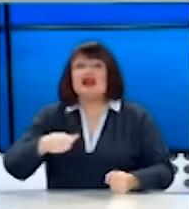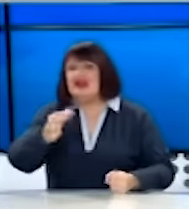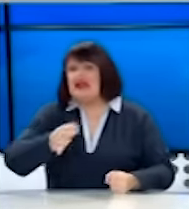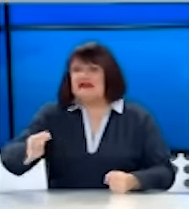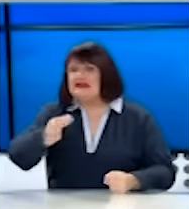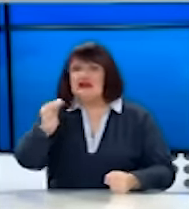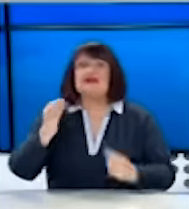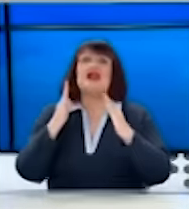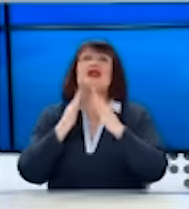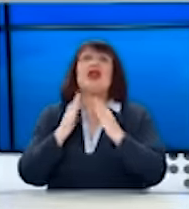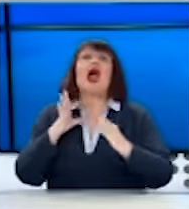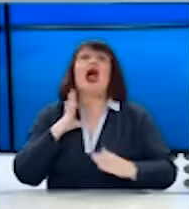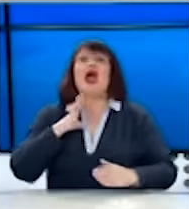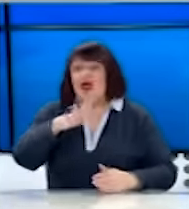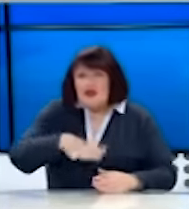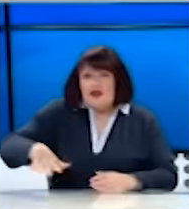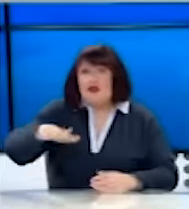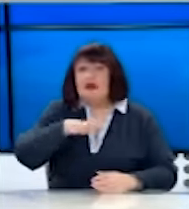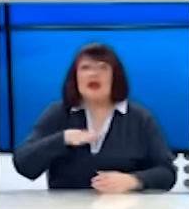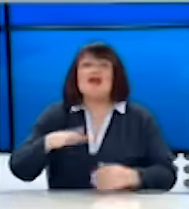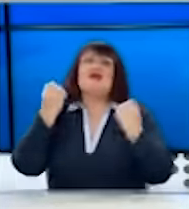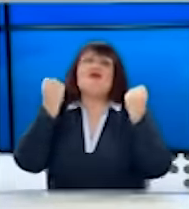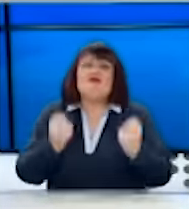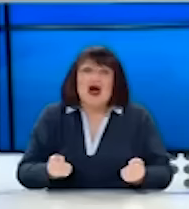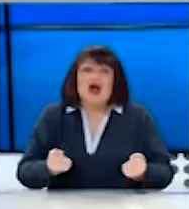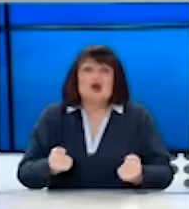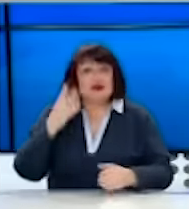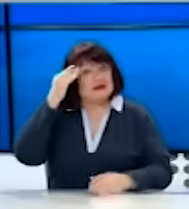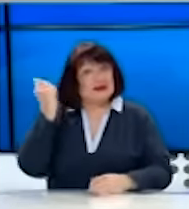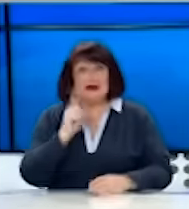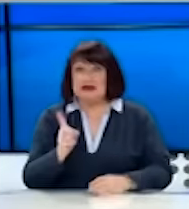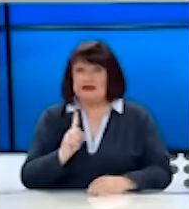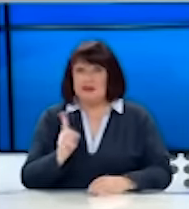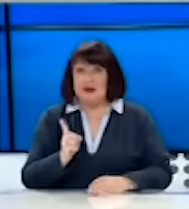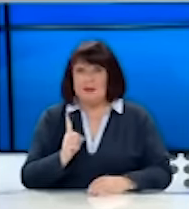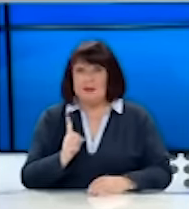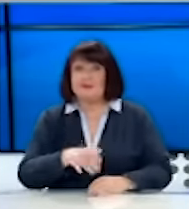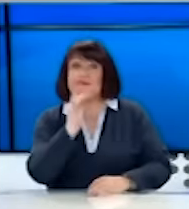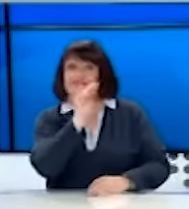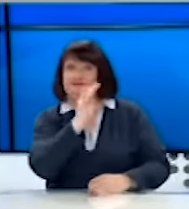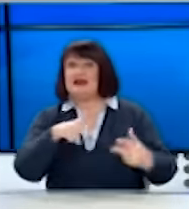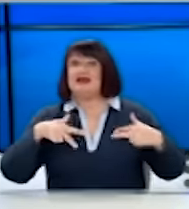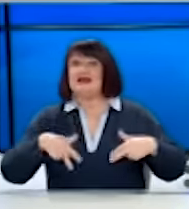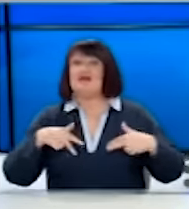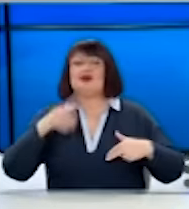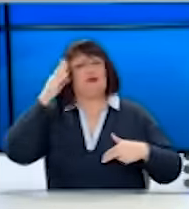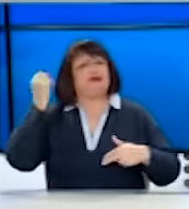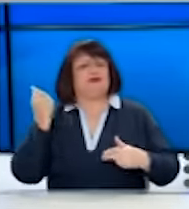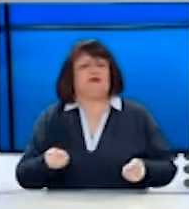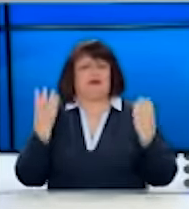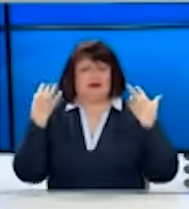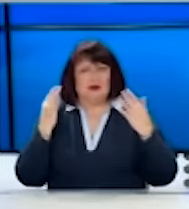νησιών μας. Μόνο που κανείς δεν πρέπει να ξεχνά και εσείς κύριοι της κυβέρνησης μοιάζει να το